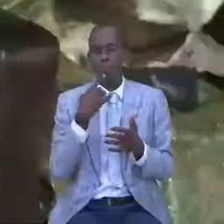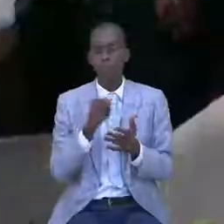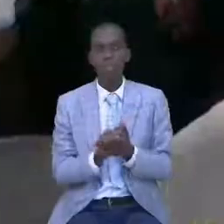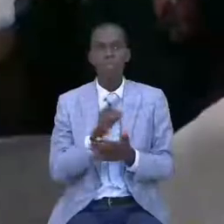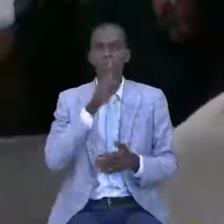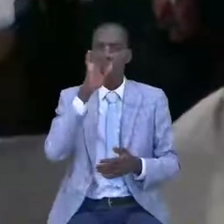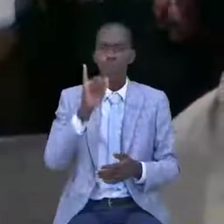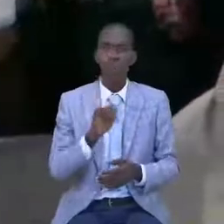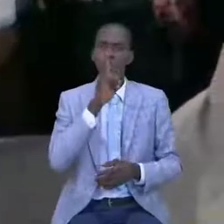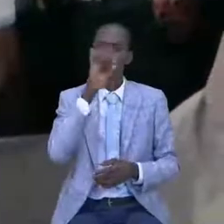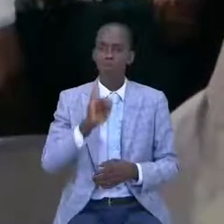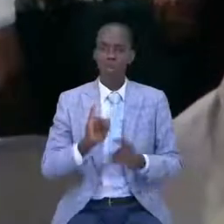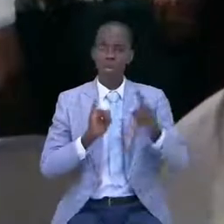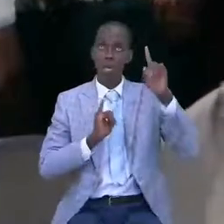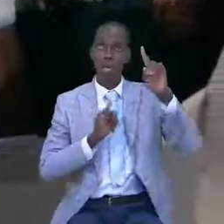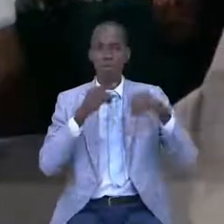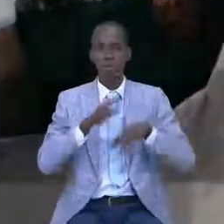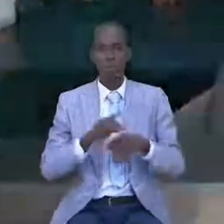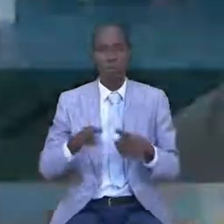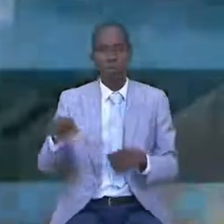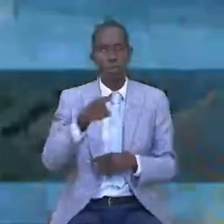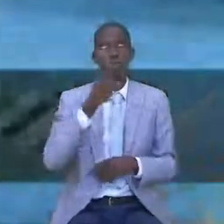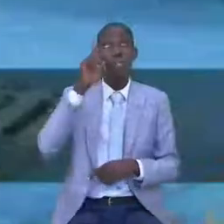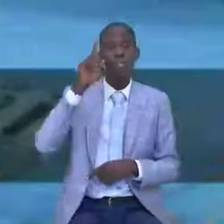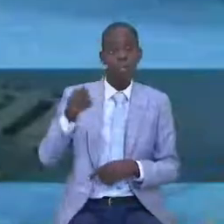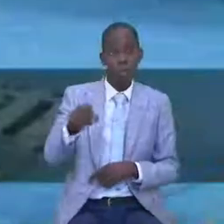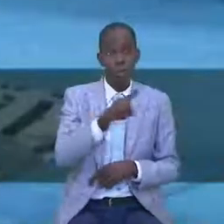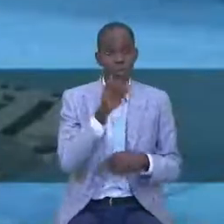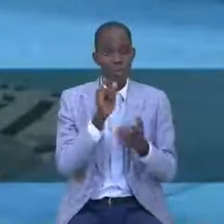Jean 14, verset 12.